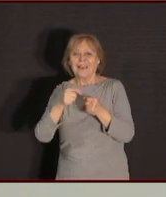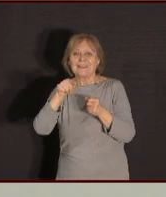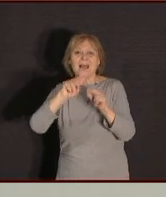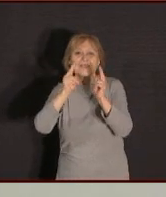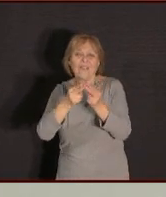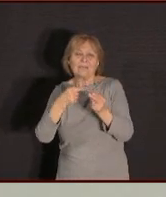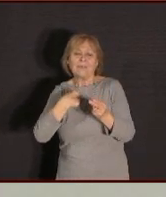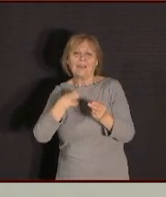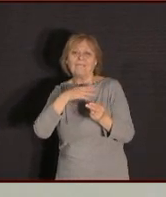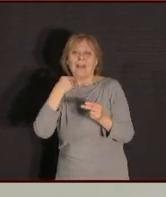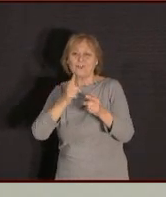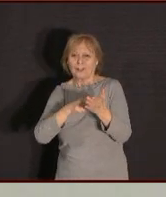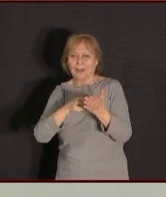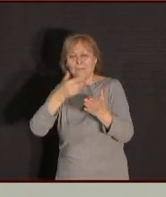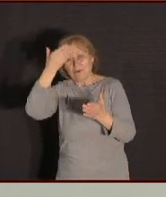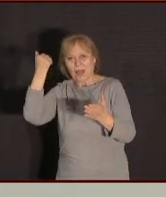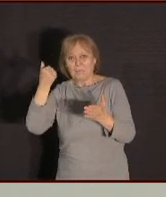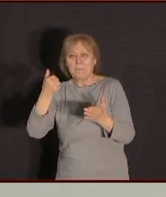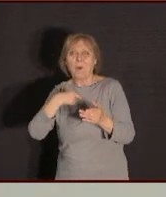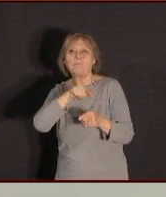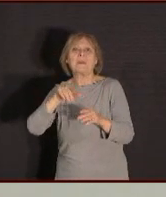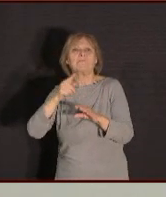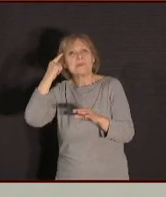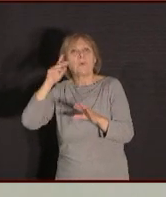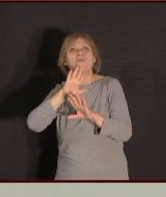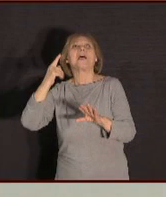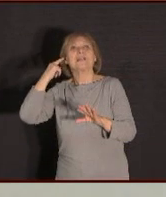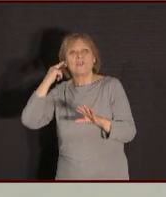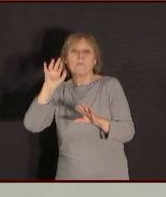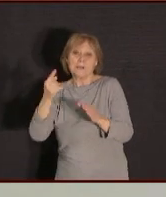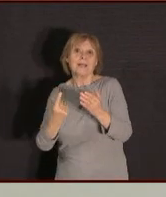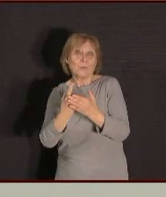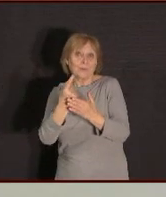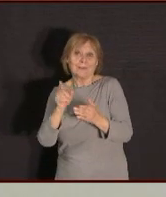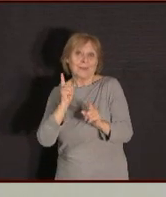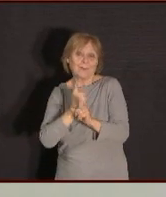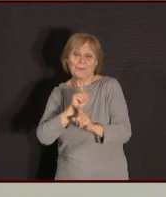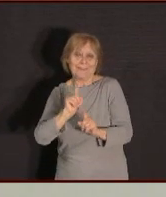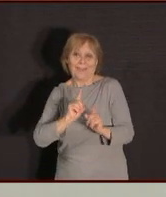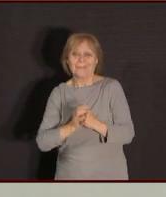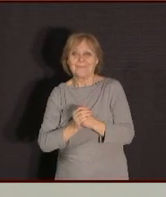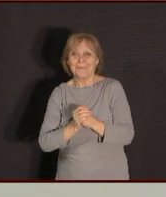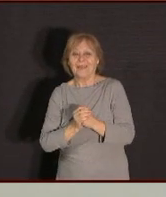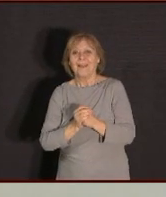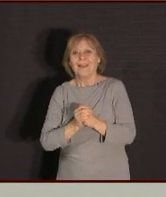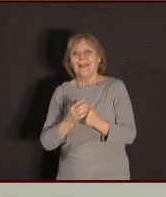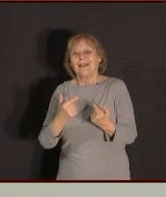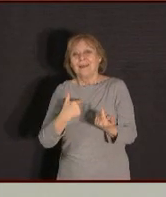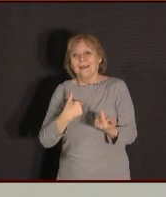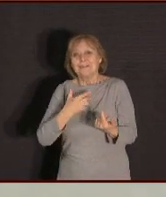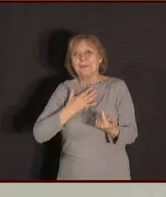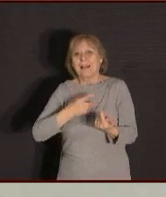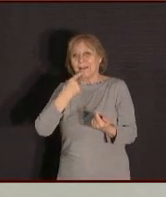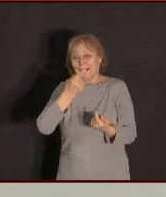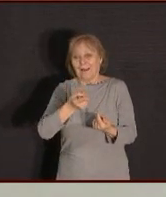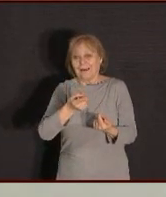tudi pozabimo, ko mi mislimo, da vse slišimo, ampak se zgodi, da tudi ne. Ja, predvsem bi rekla,